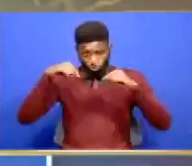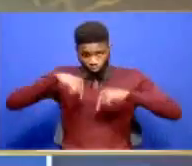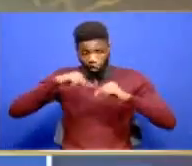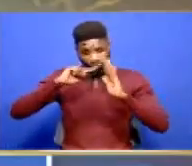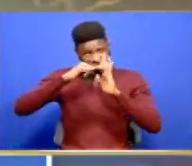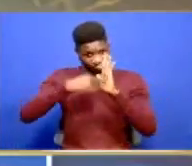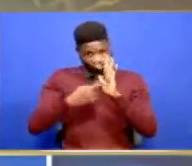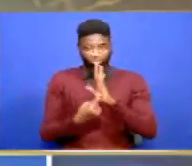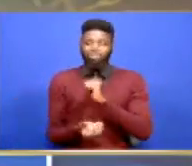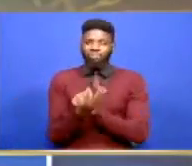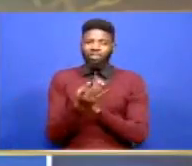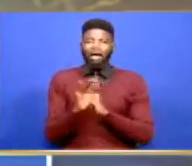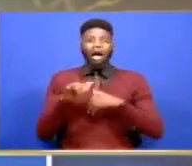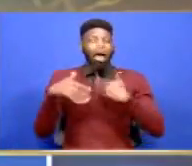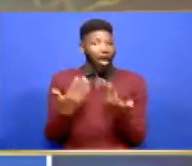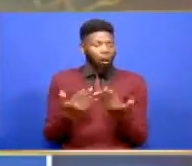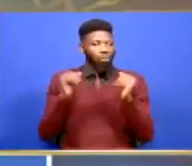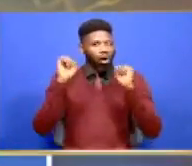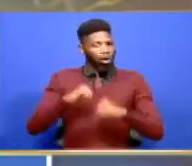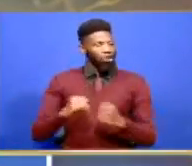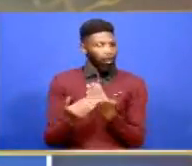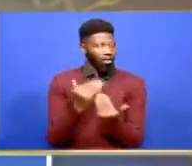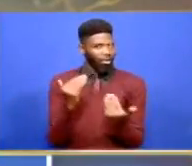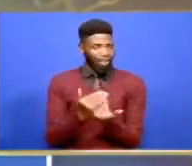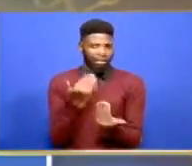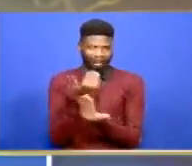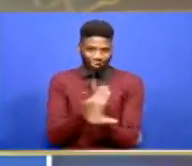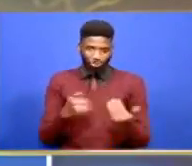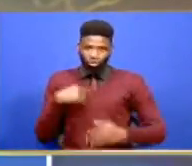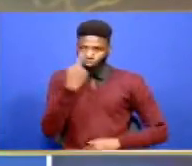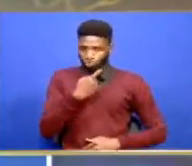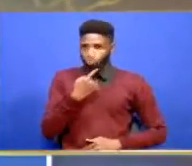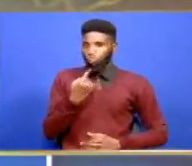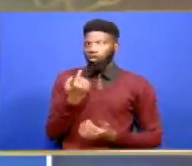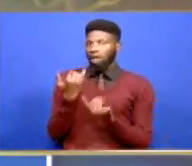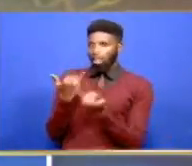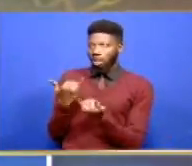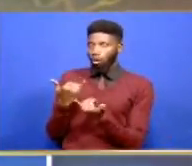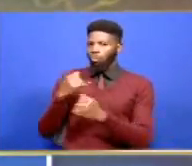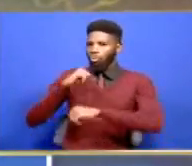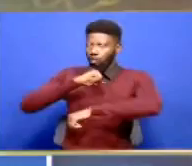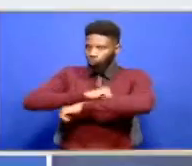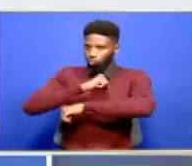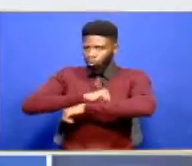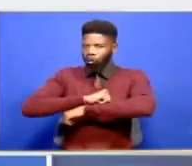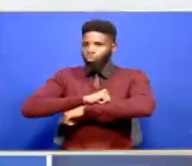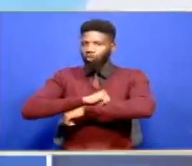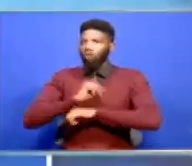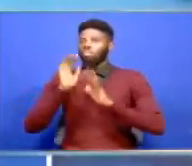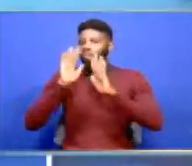jinsi gani ya kuwatunza watoto wanaofaa kuwa shuleni katika kipindi hiki.